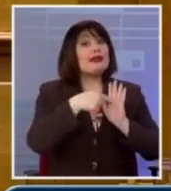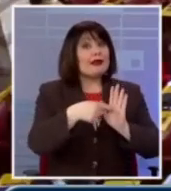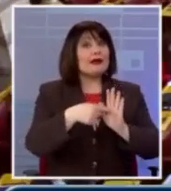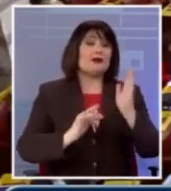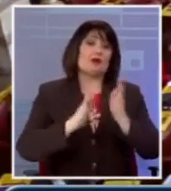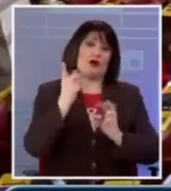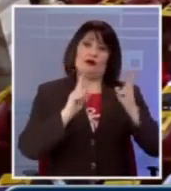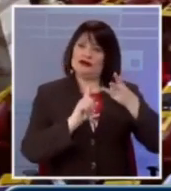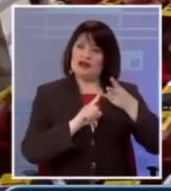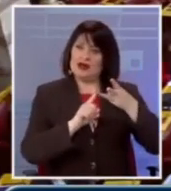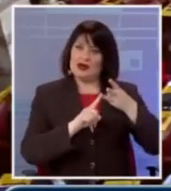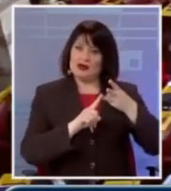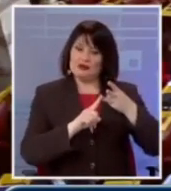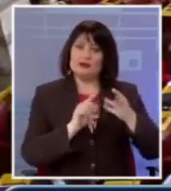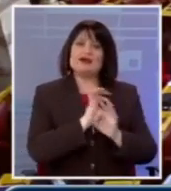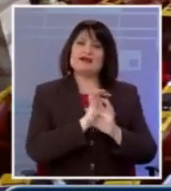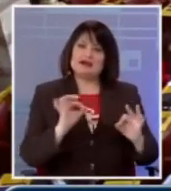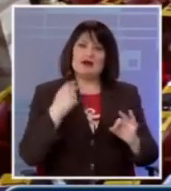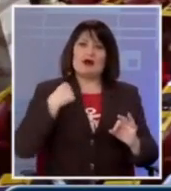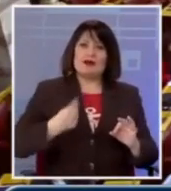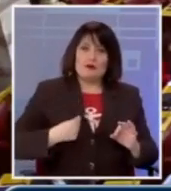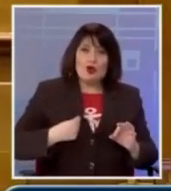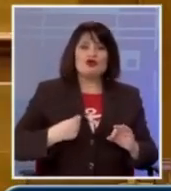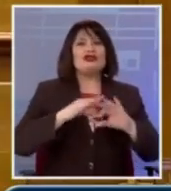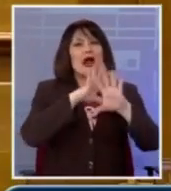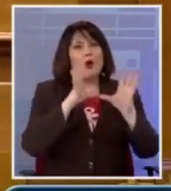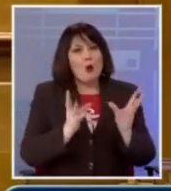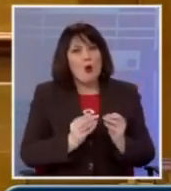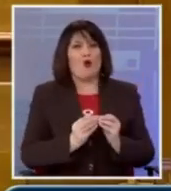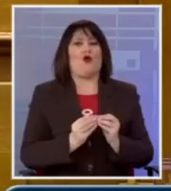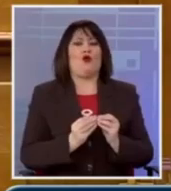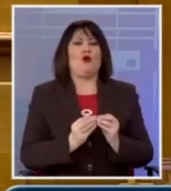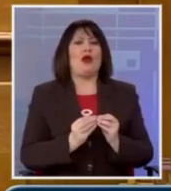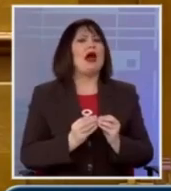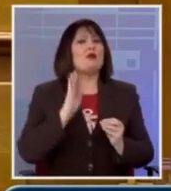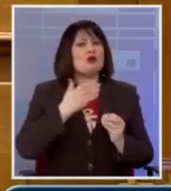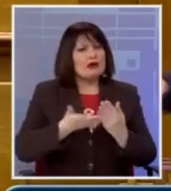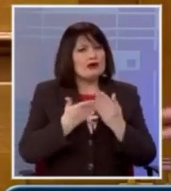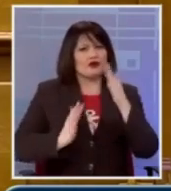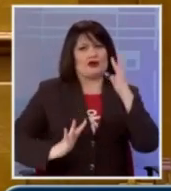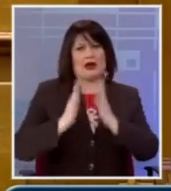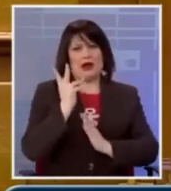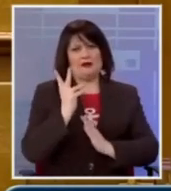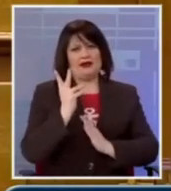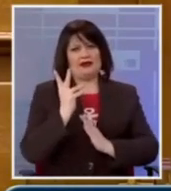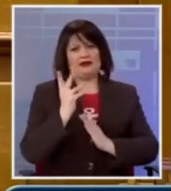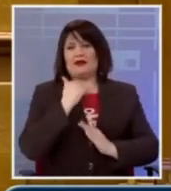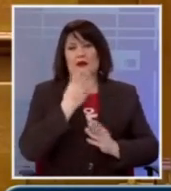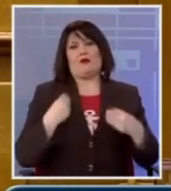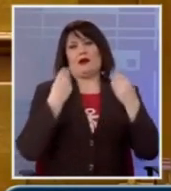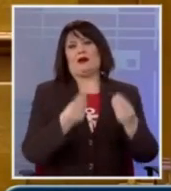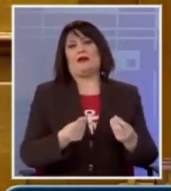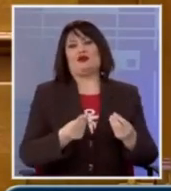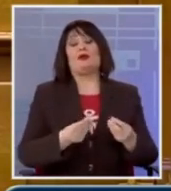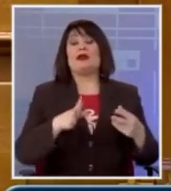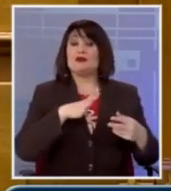Τρία, είναι αδιαπραγμάτευτα τα δημόσια αγαθά γιατί είναι παράγων οικονομικής ανάπτυξης. Γι' αυτό θέλουμε να μετασχηματίσουμε το